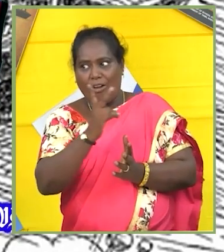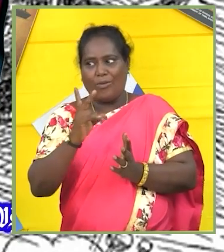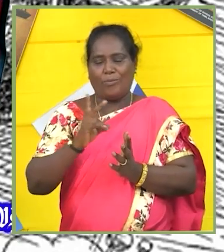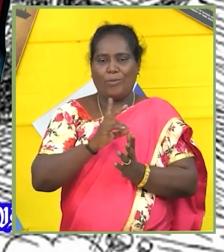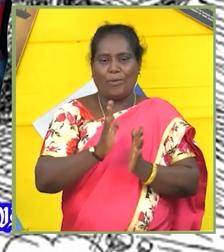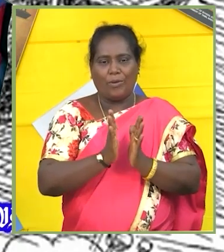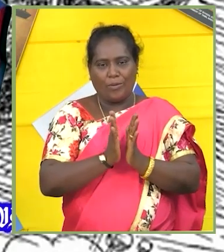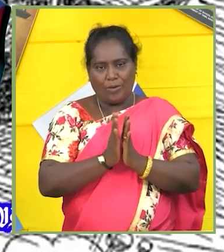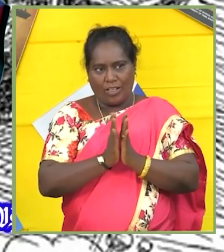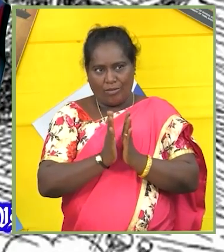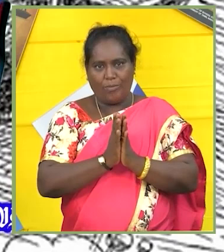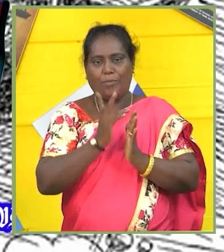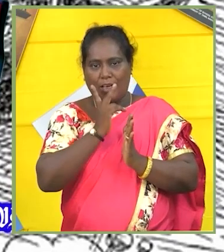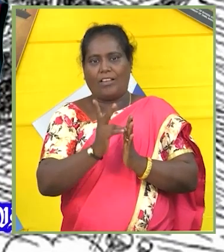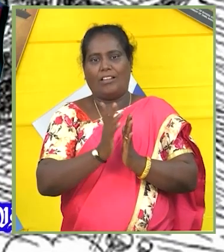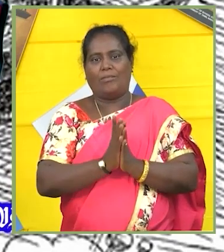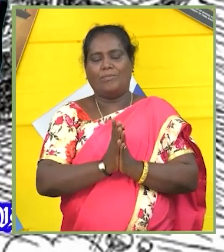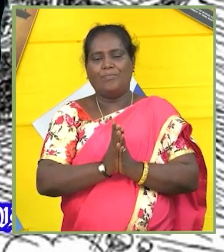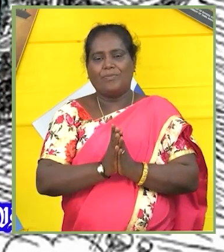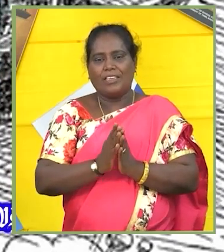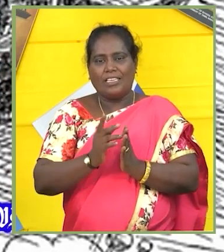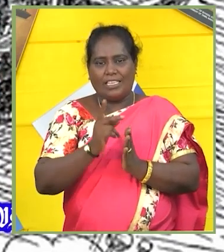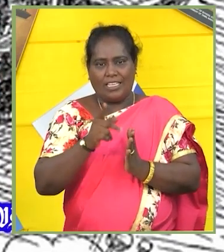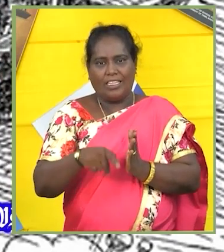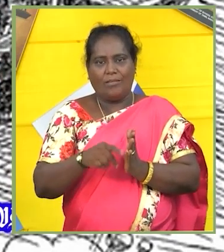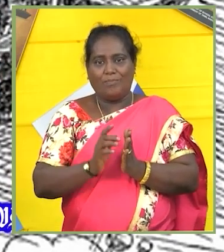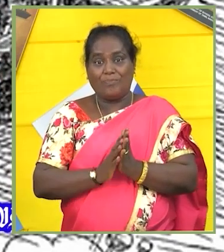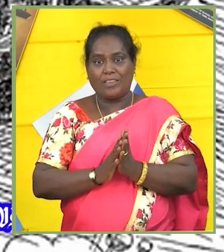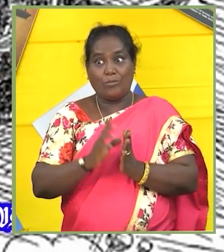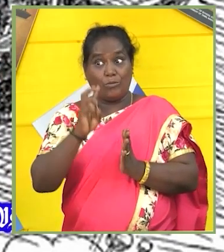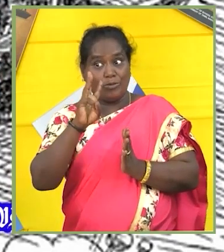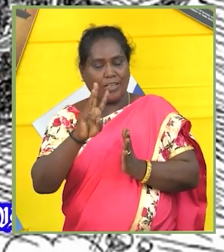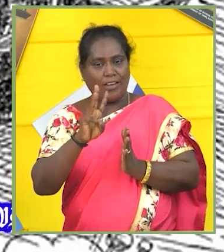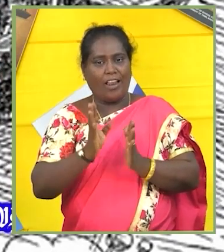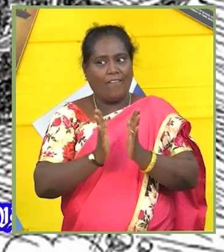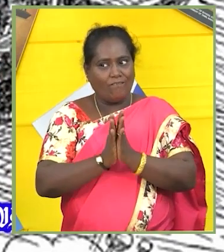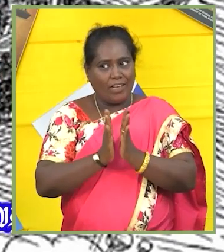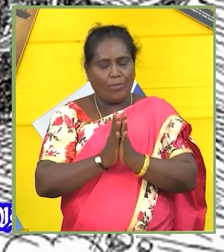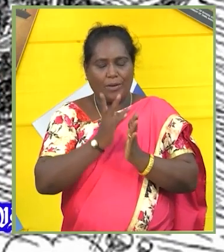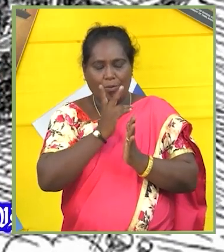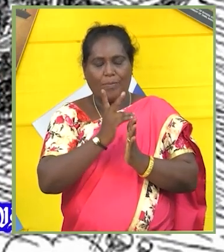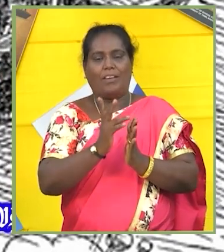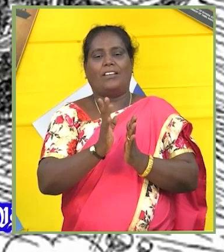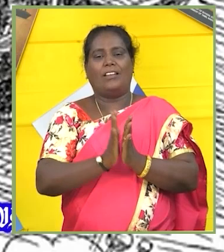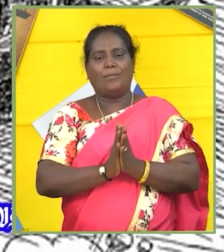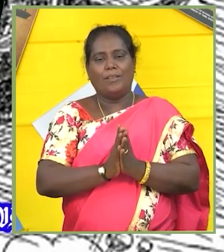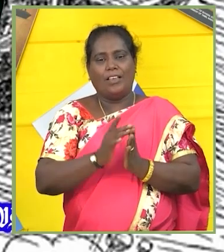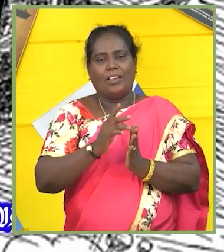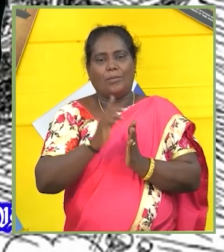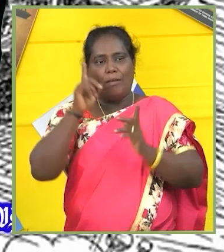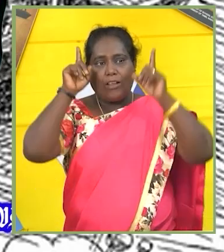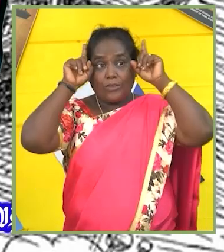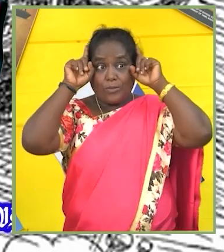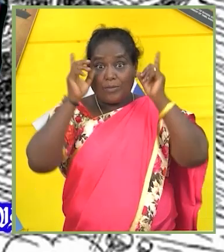மாட்டு பொங்கலாகவும், 4ஆம் நாள் காணும் பொங்கலாகவும் கொண்டாடி வருகிறோம். இதில் 3ஆம் நாள் கொண்டாடும் மாட்டு